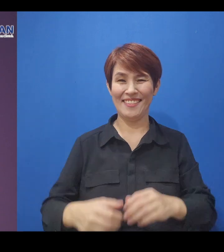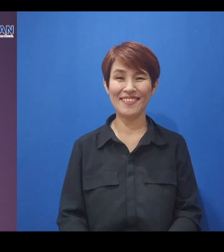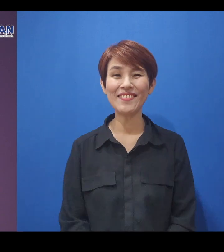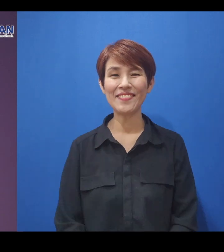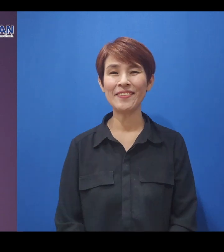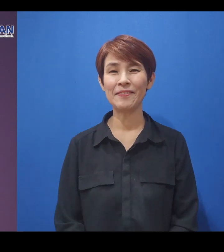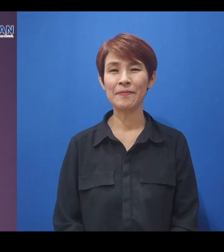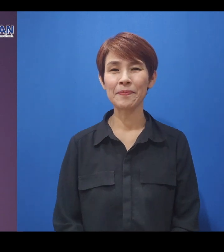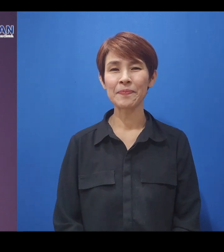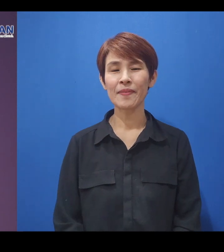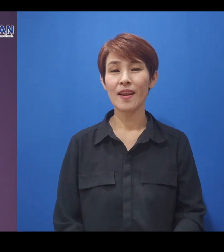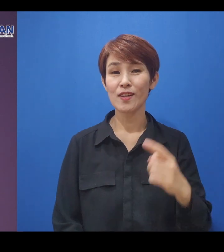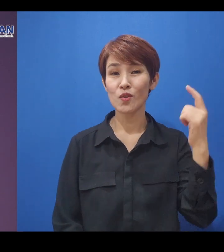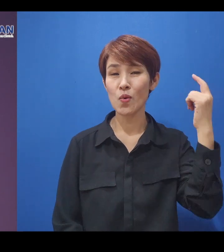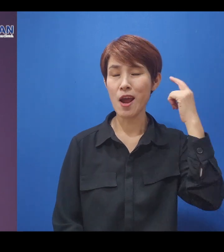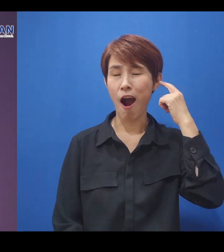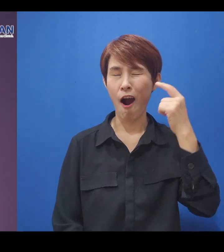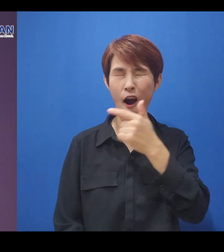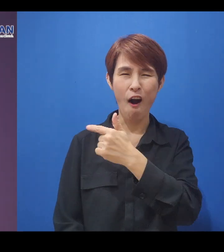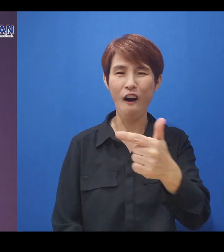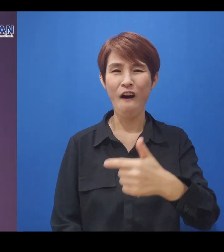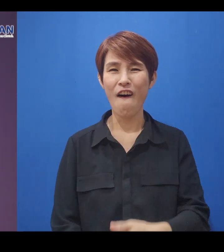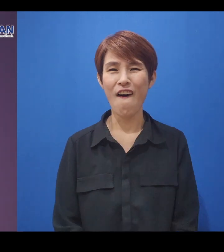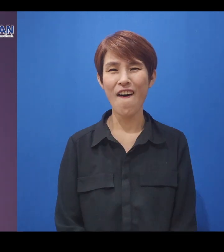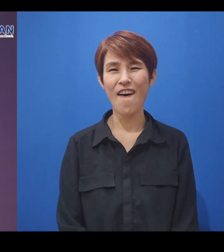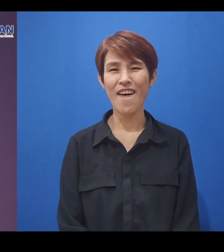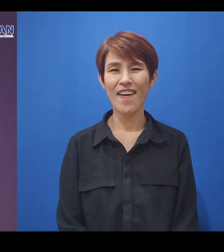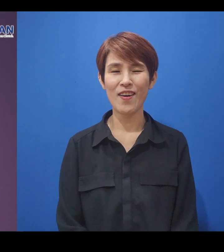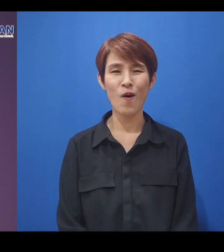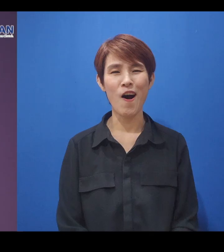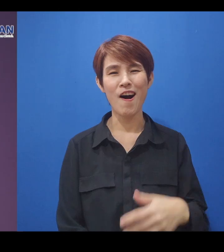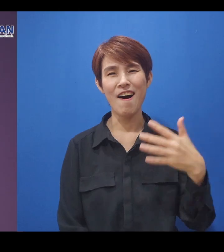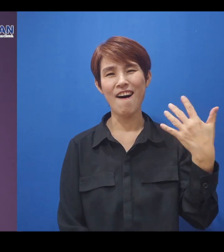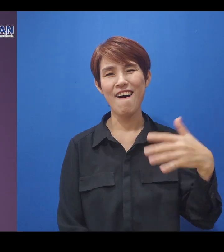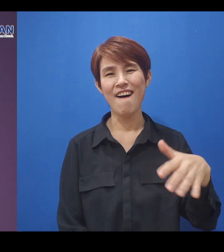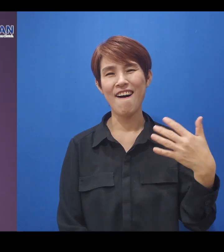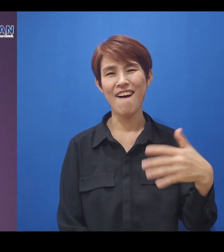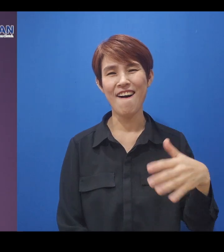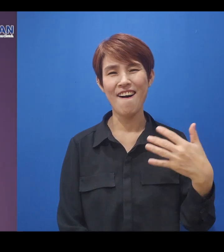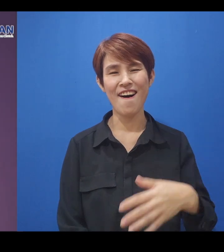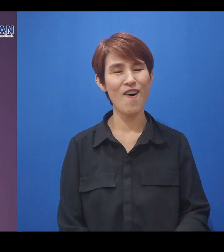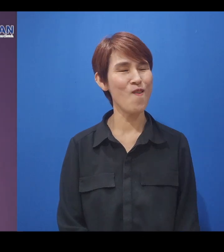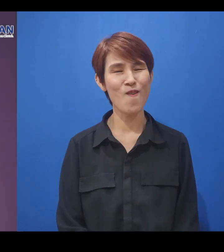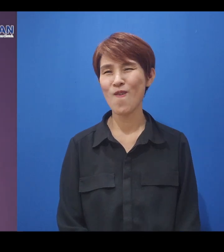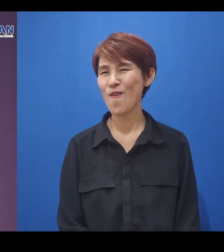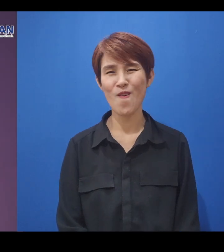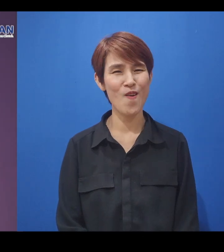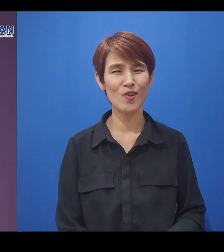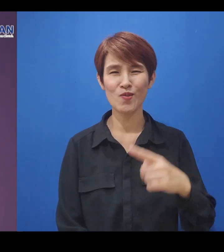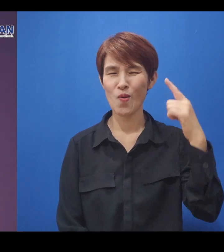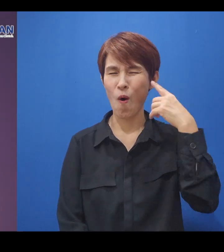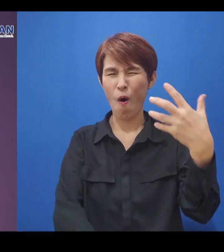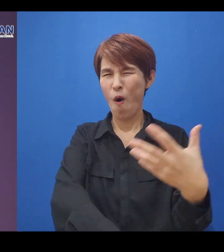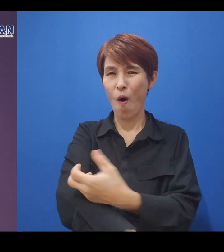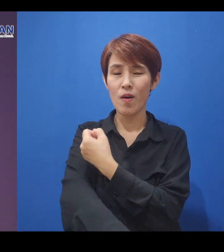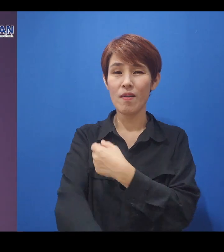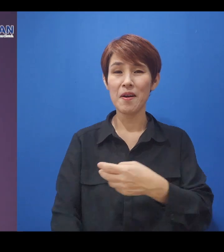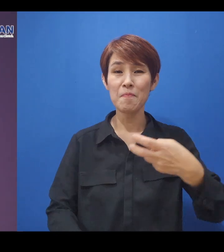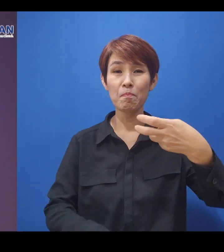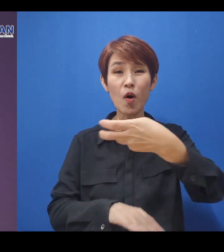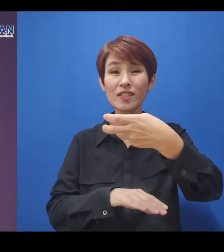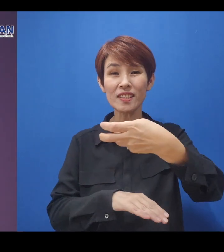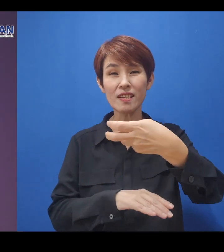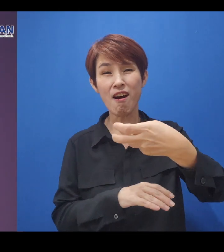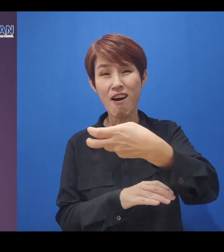빌딩이 있어서 그런지 이 소리가 막 울려대기 시작하는데요. 와, 정말 엄청나더라고요. 버스는 막